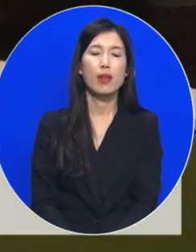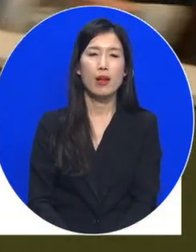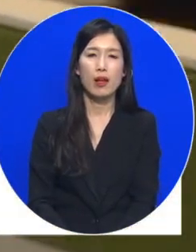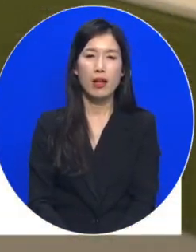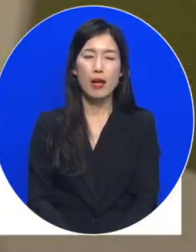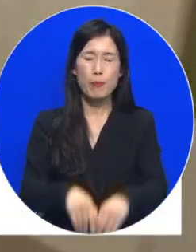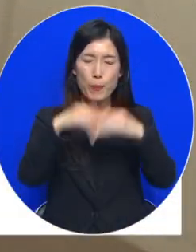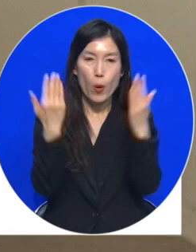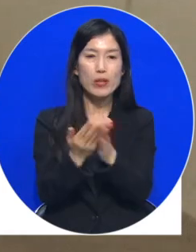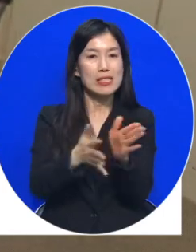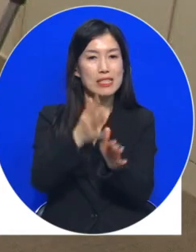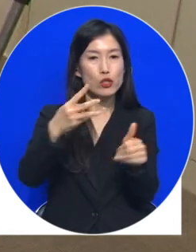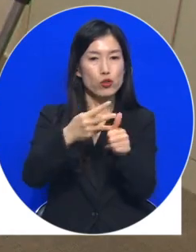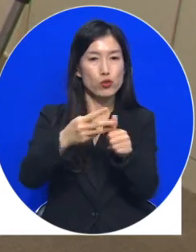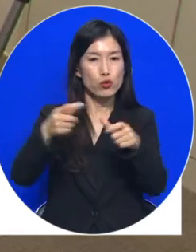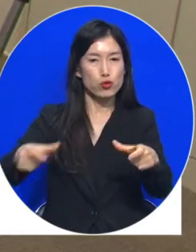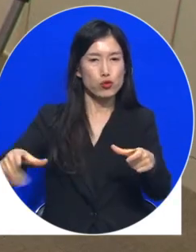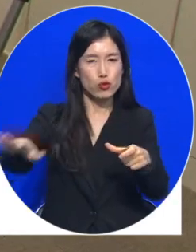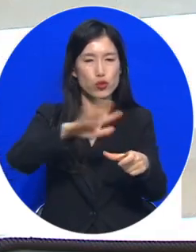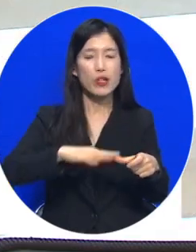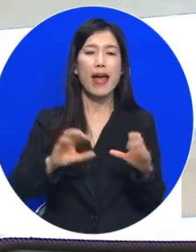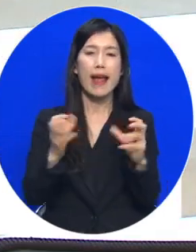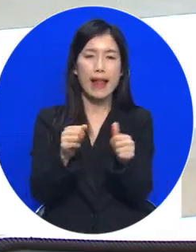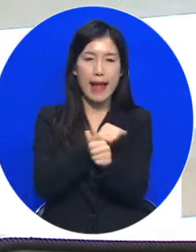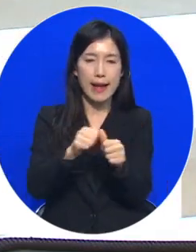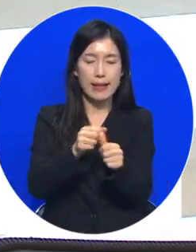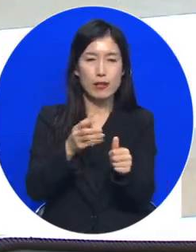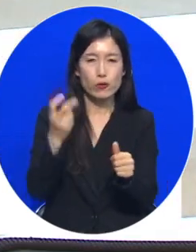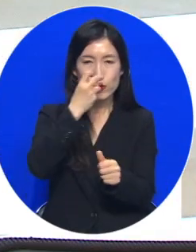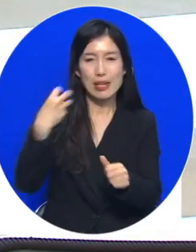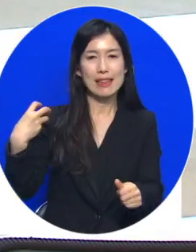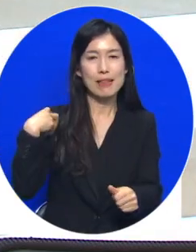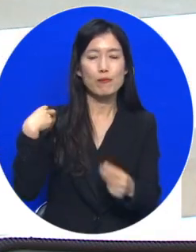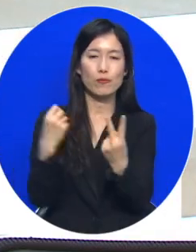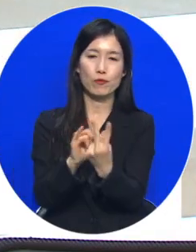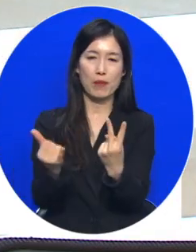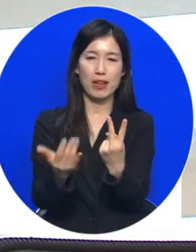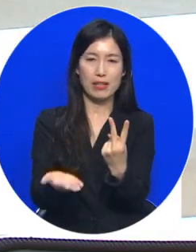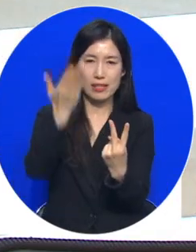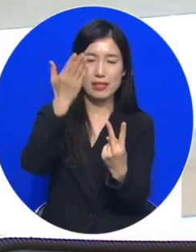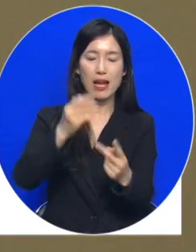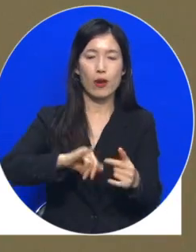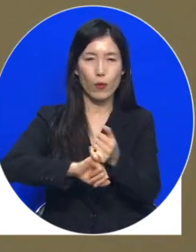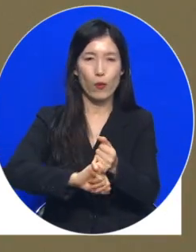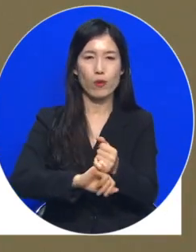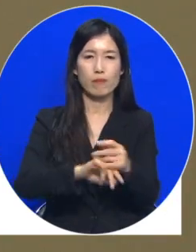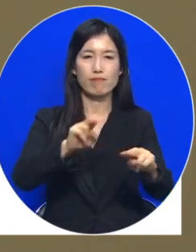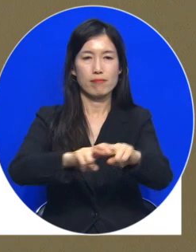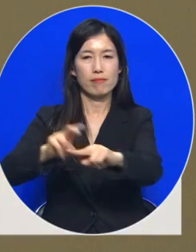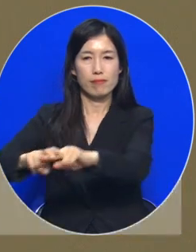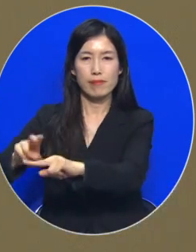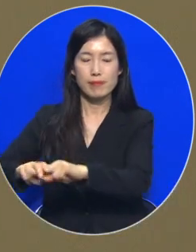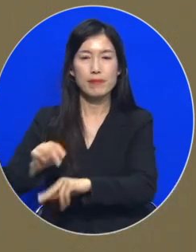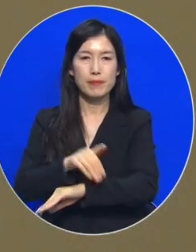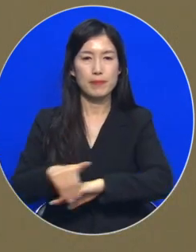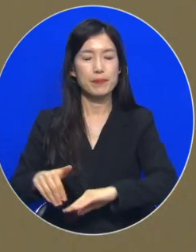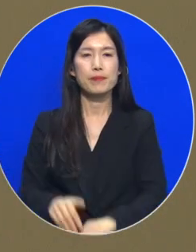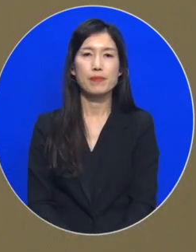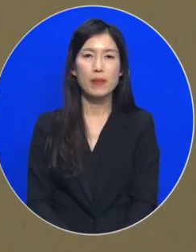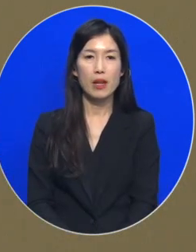모든 시군구의 아동학대 조사인력을 2명 이상 확보해 조사 효율을 높이도록 권고할 방침입니다 아동학대